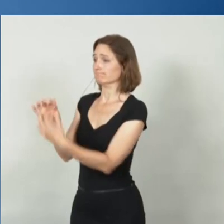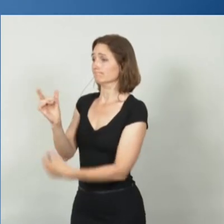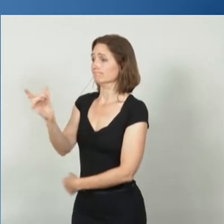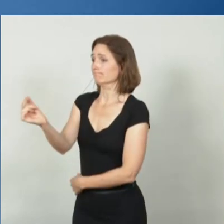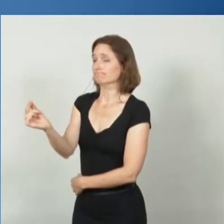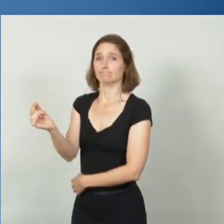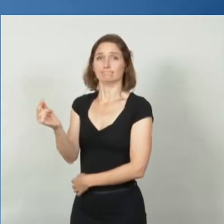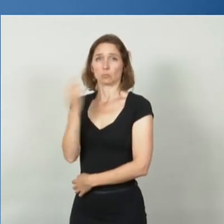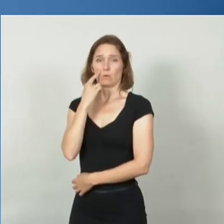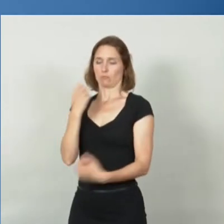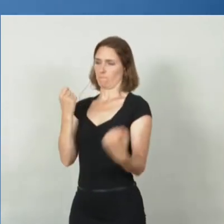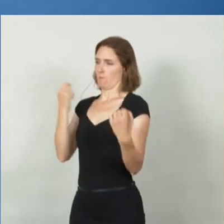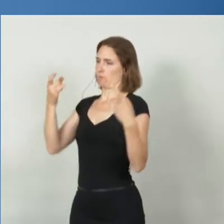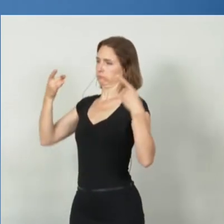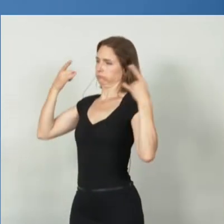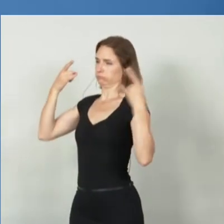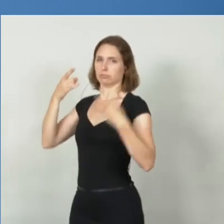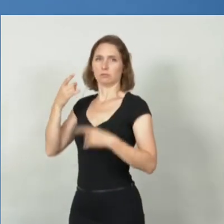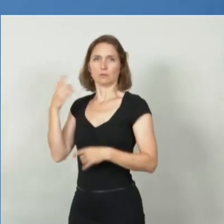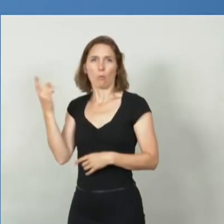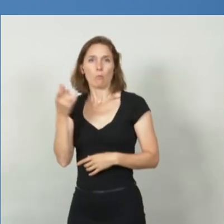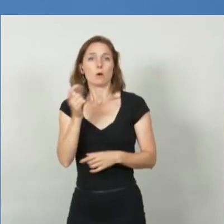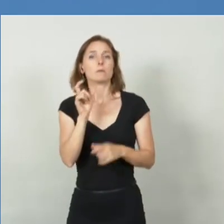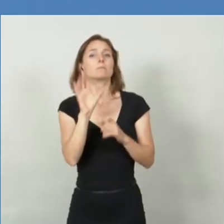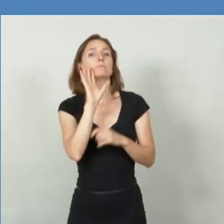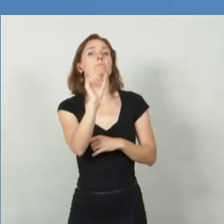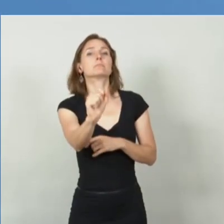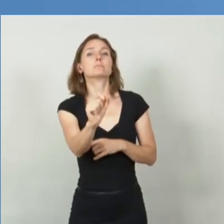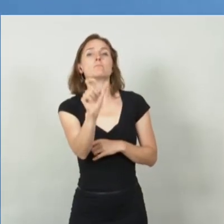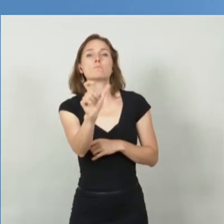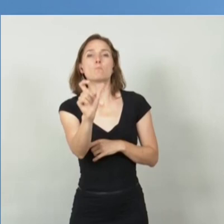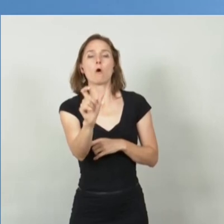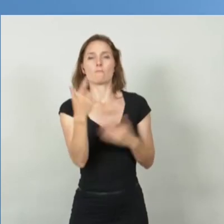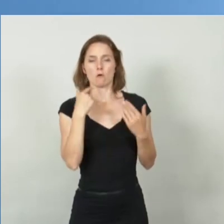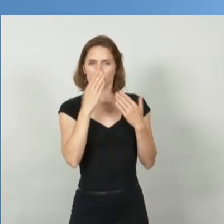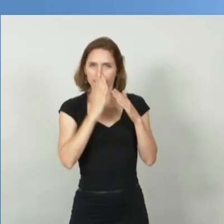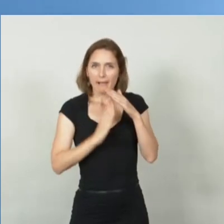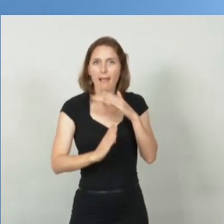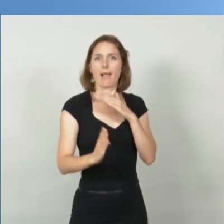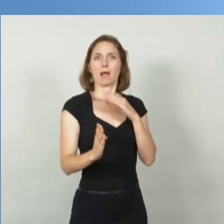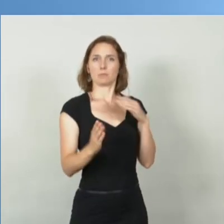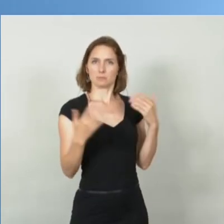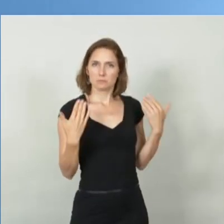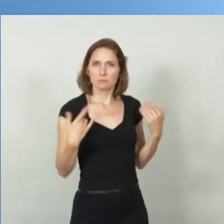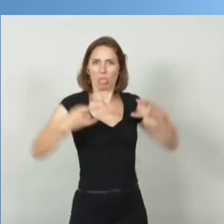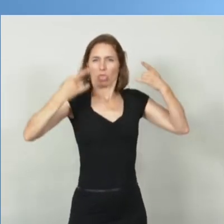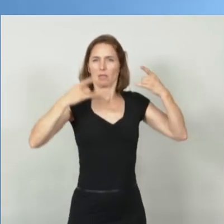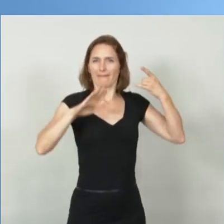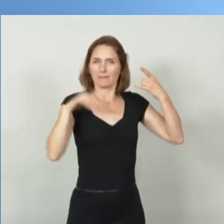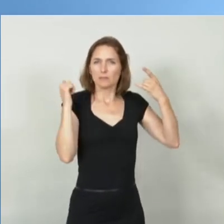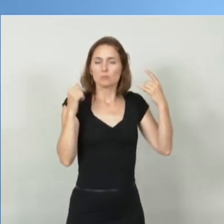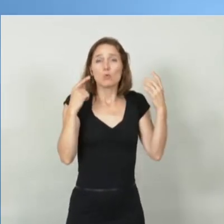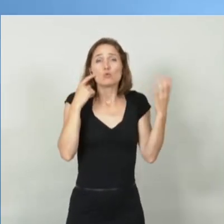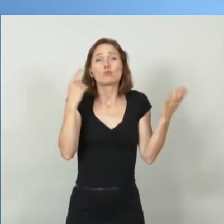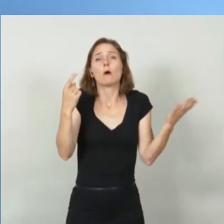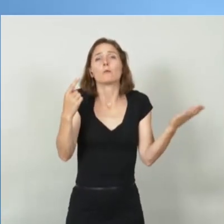de Grenoble on est super fort etc j'entends les termes modestie je suis pas certain d'être voilà d'avoir un orgueil aussi un petit peu quand même qu'on